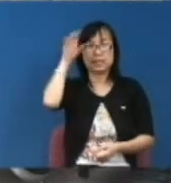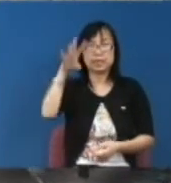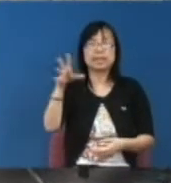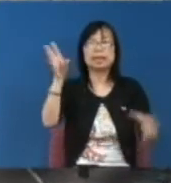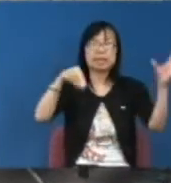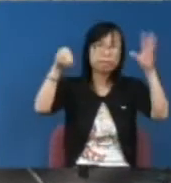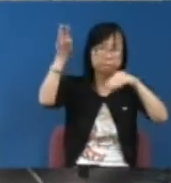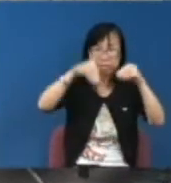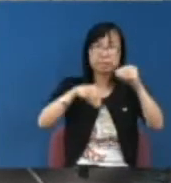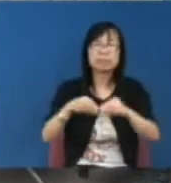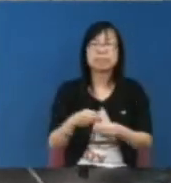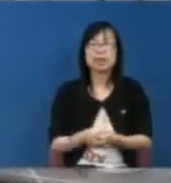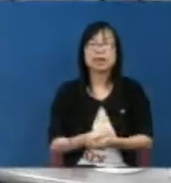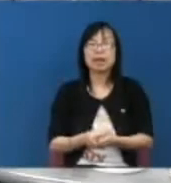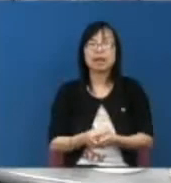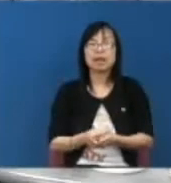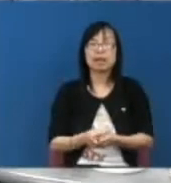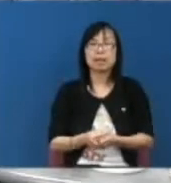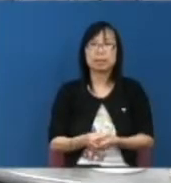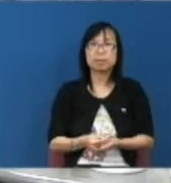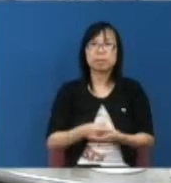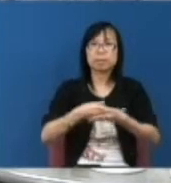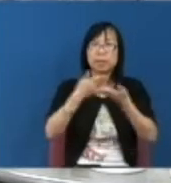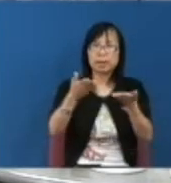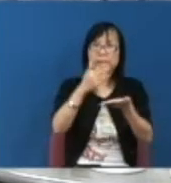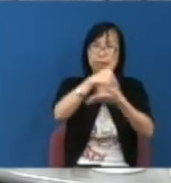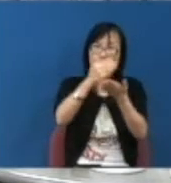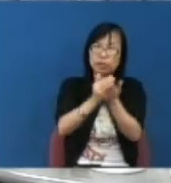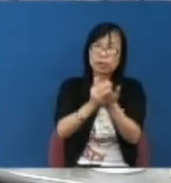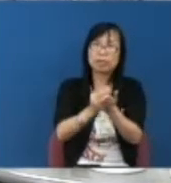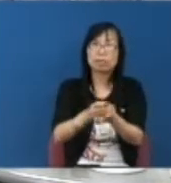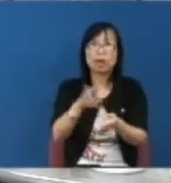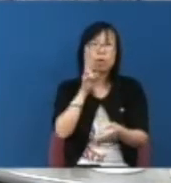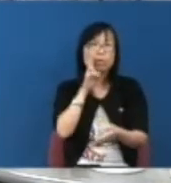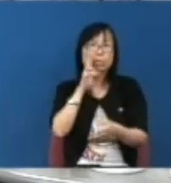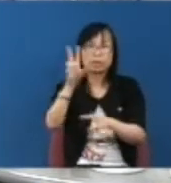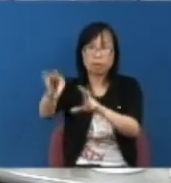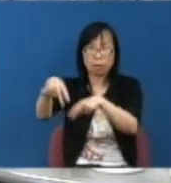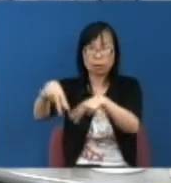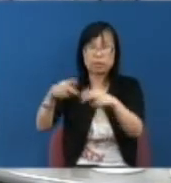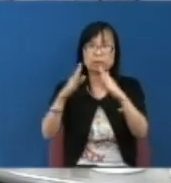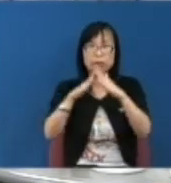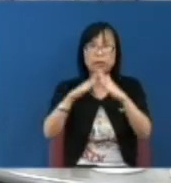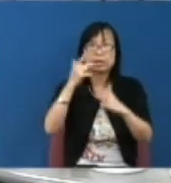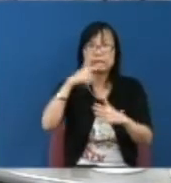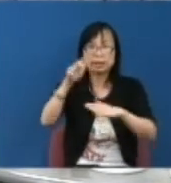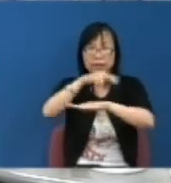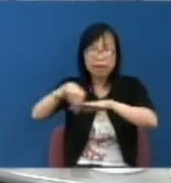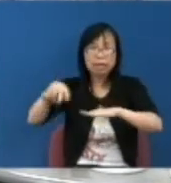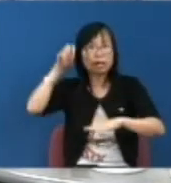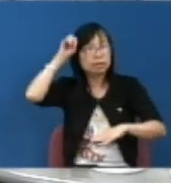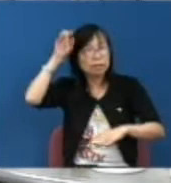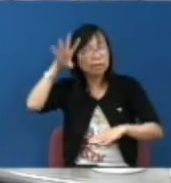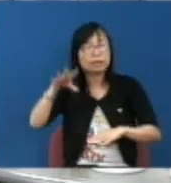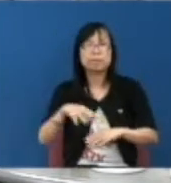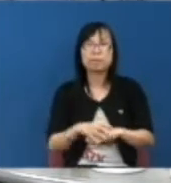中出嚟啦，然後可能就通過唔同嘅機構，譬如好似鄉議局咁啦，我哋將依啲新界嘅建築嘅新概念或者新